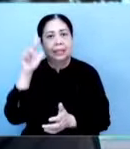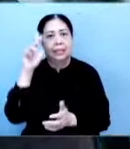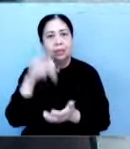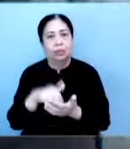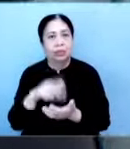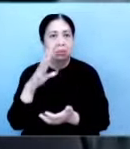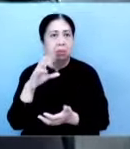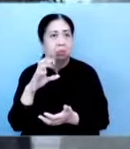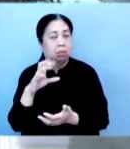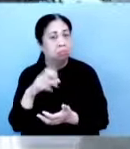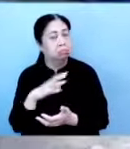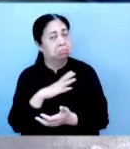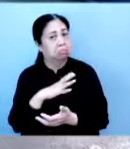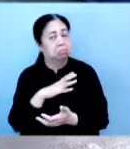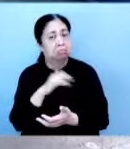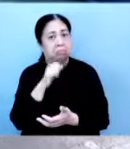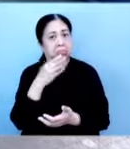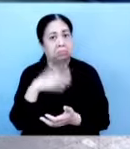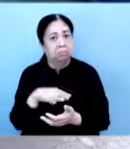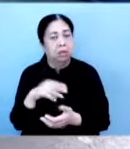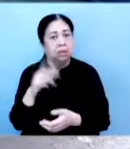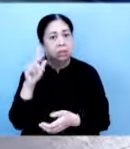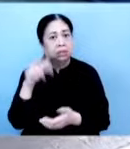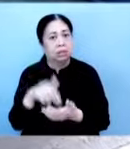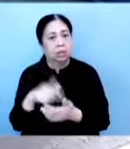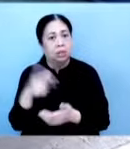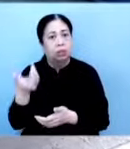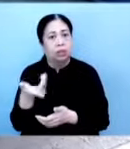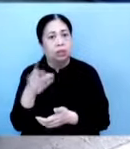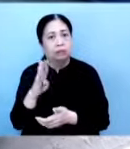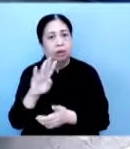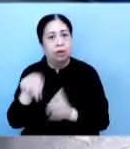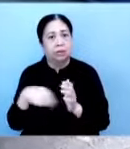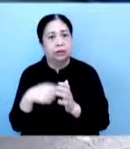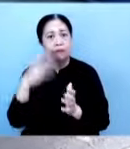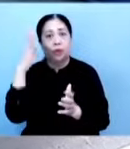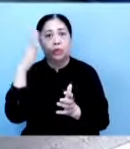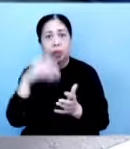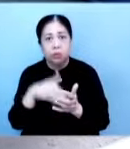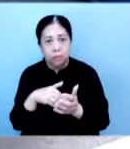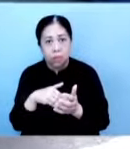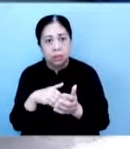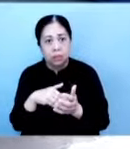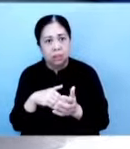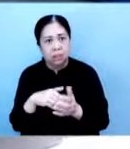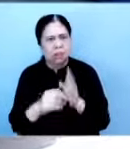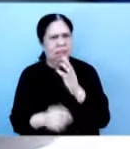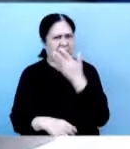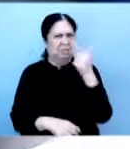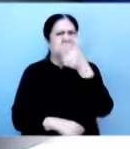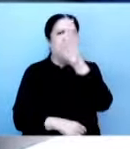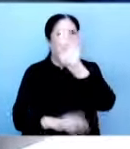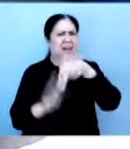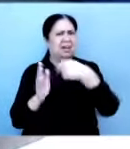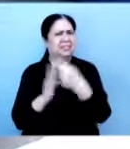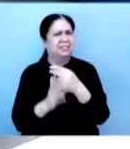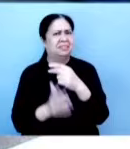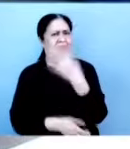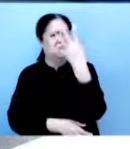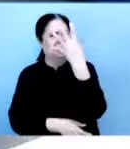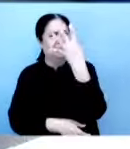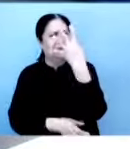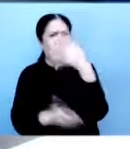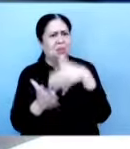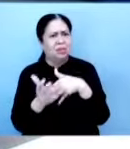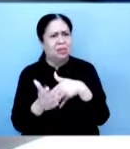grabe hours ang 24 hours is 4,000 Ah so dapat 24 hours hours ka na sa small sa small